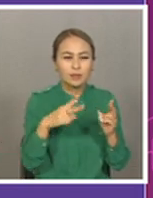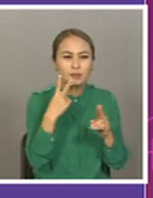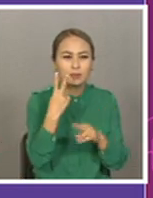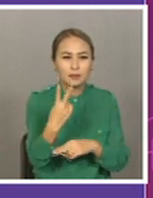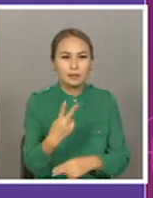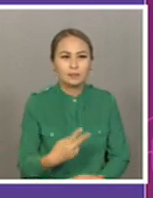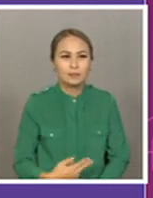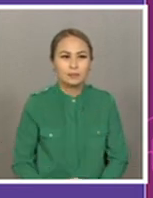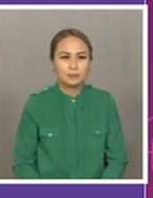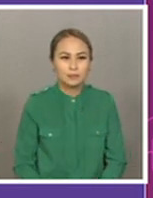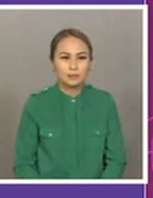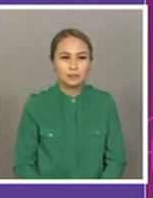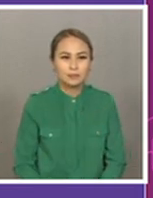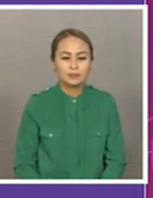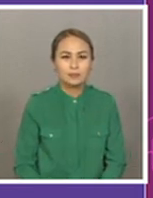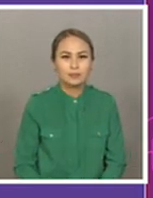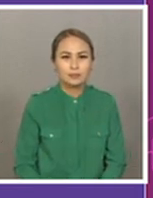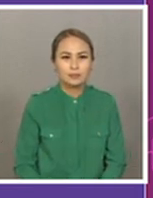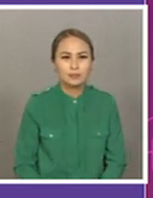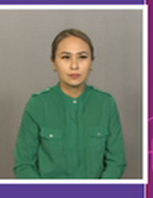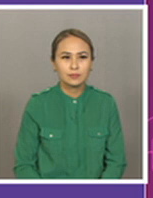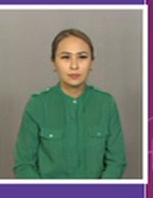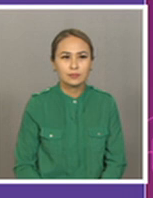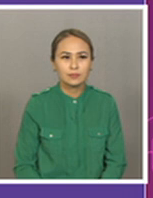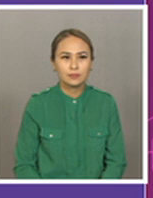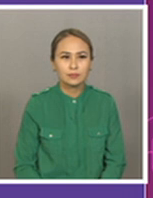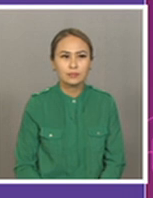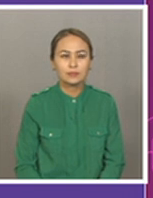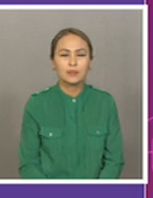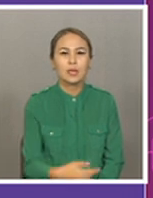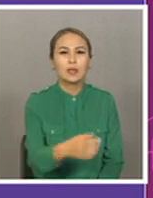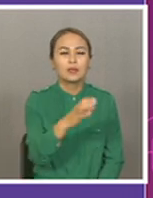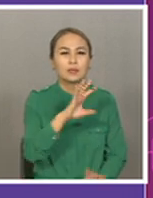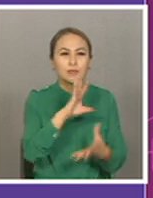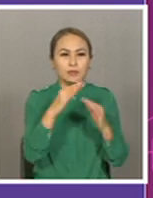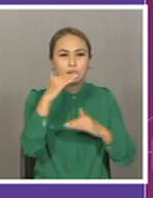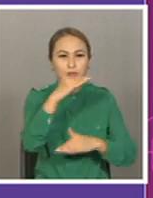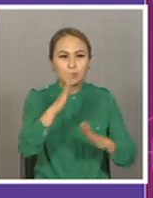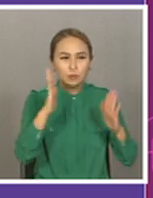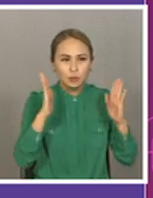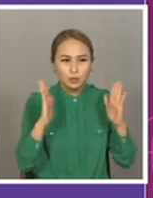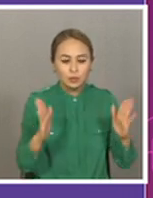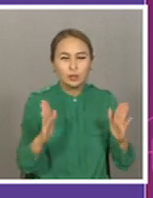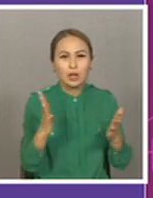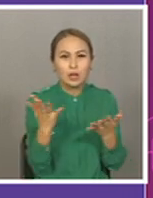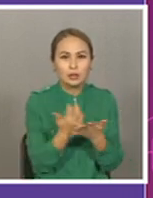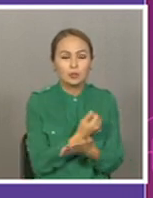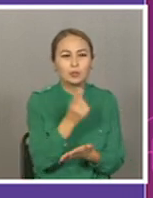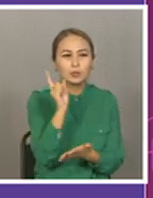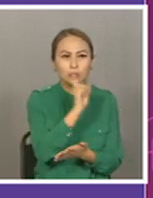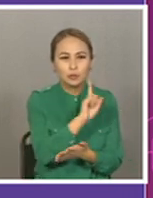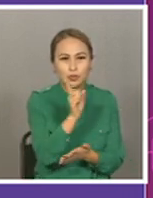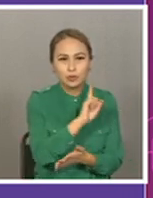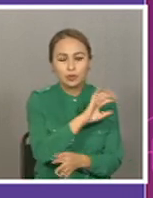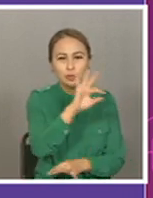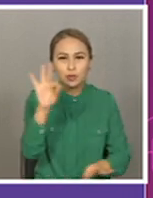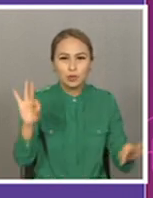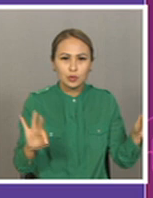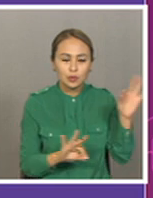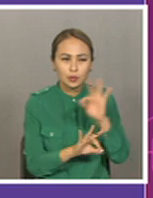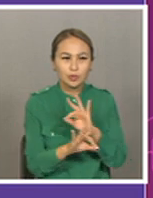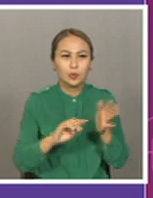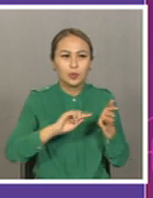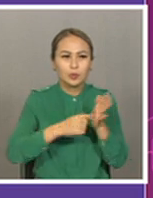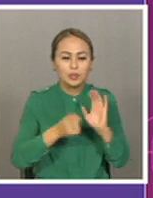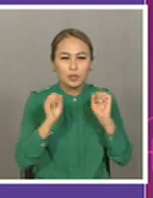болады. Есте сақтайық. Тік төрт бұрыштың ауданын табу үшін ұзындығын еніне көбейтсек те